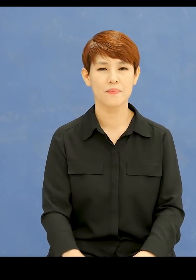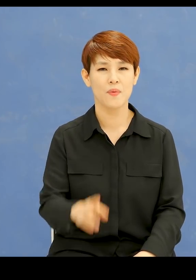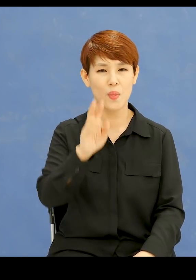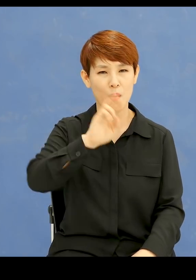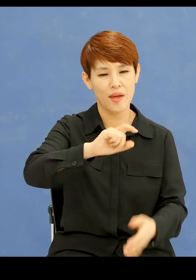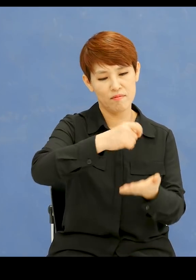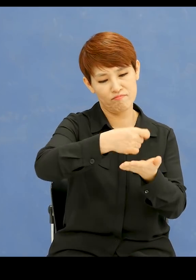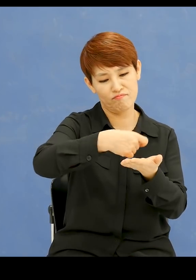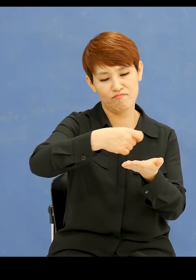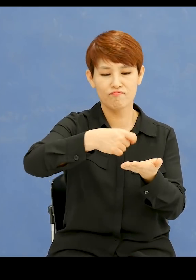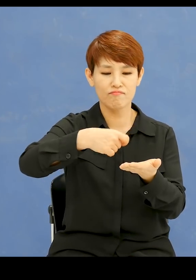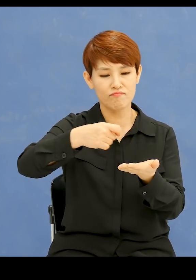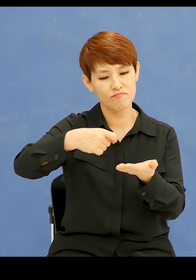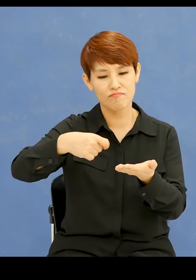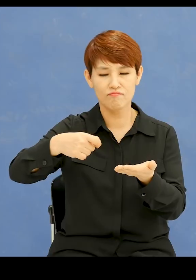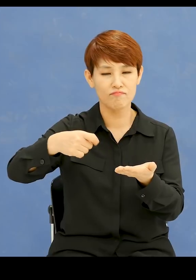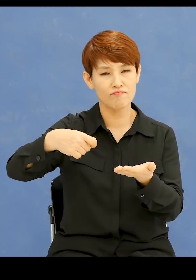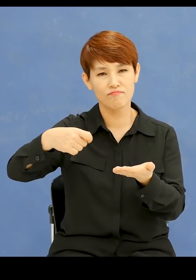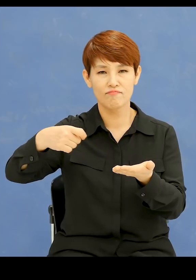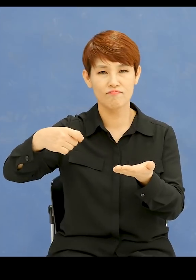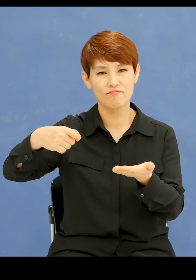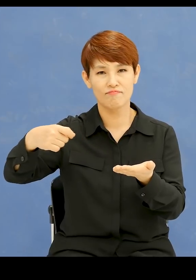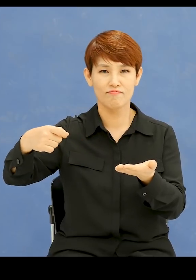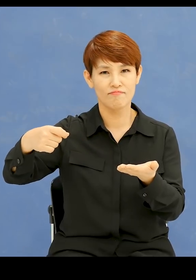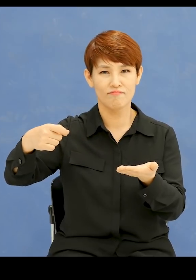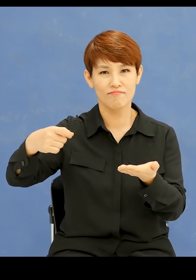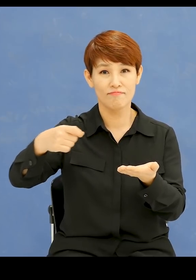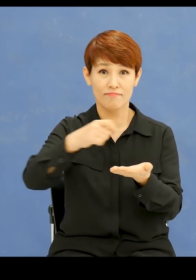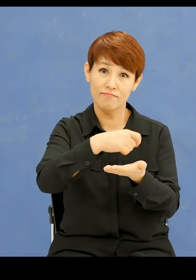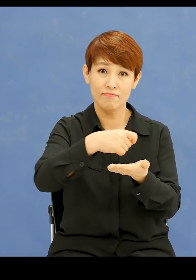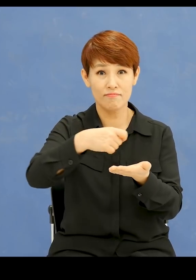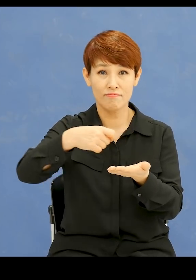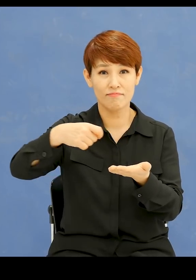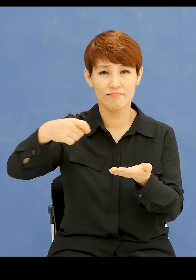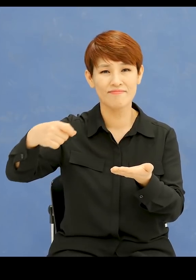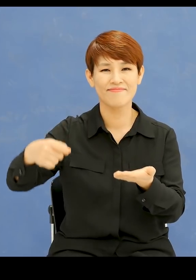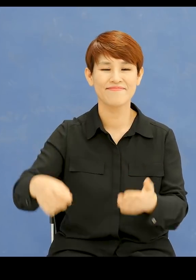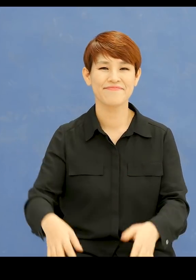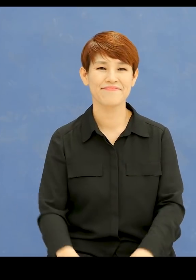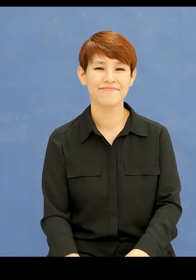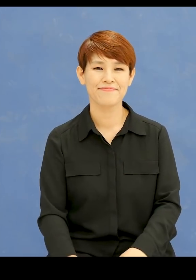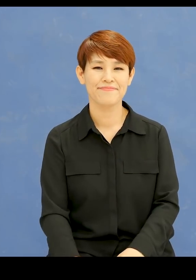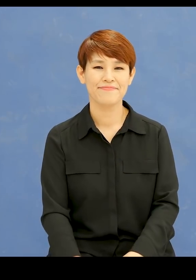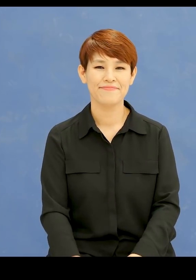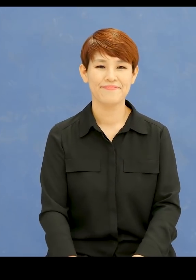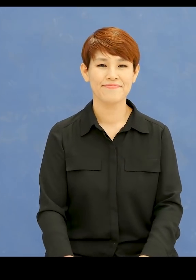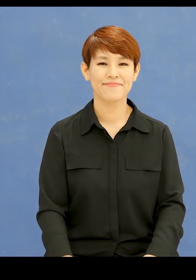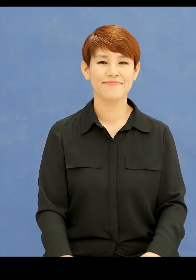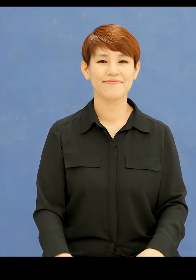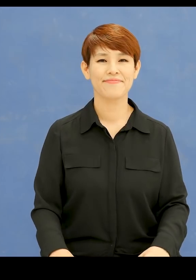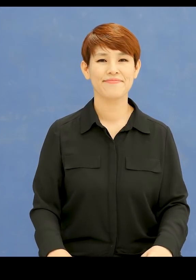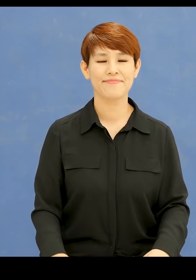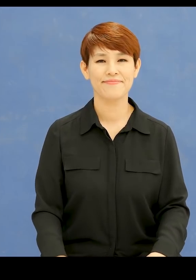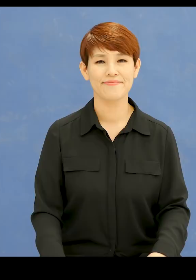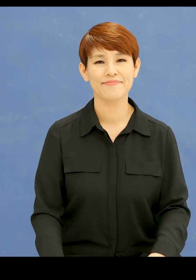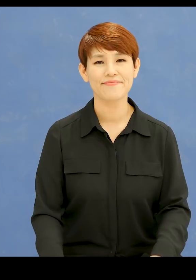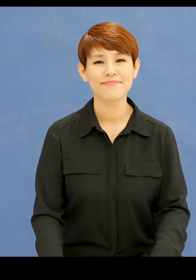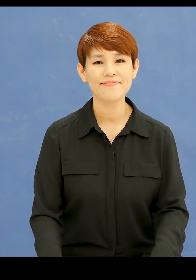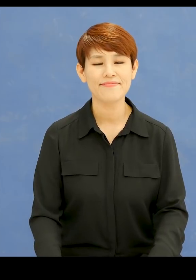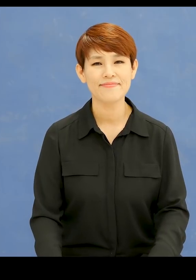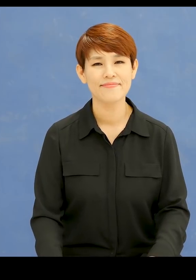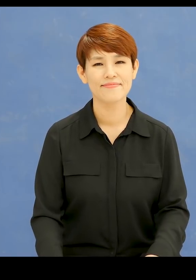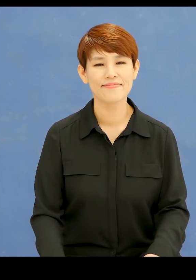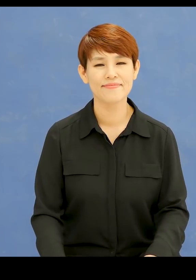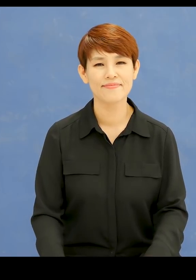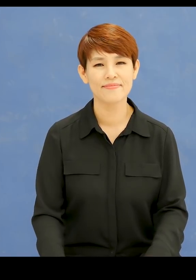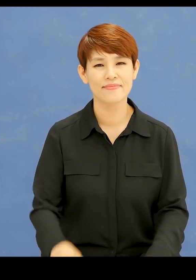이렇게 하면서 악보를 그리면서 처음 곡을 썼던 기억이 있어요. 그럼 그렇게